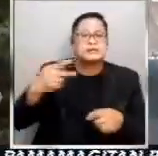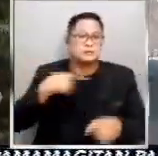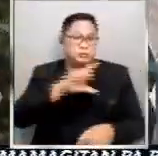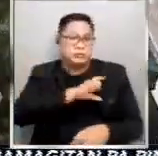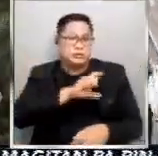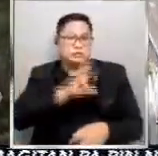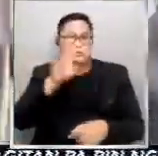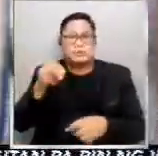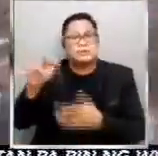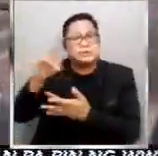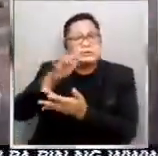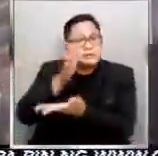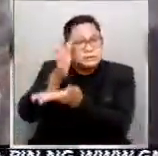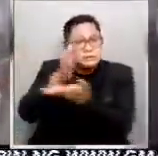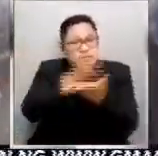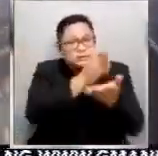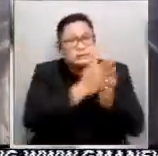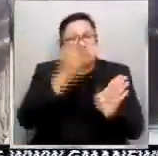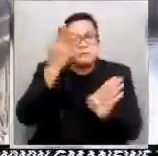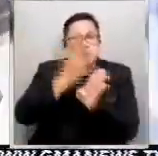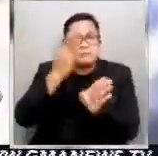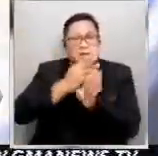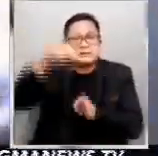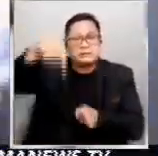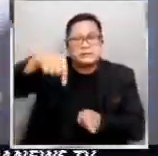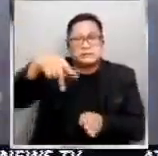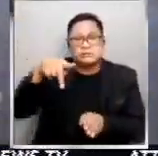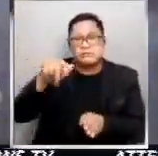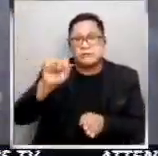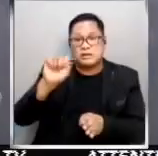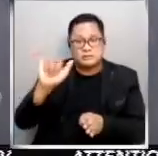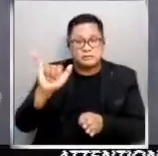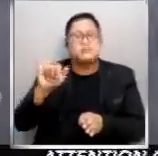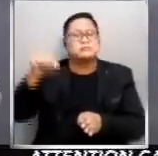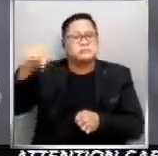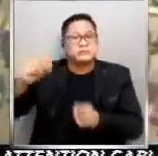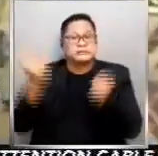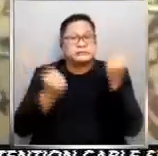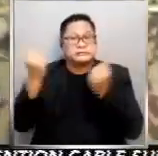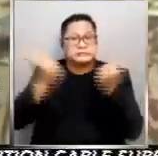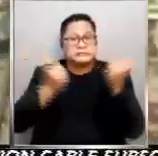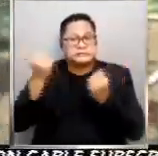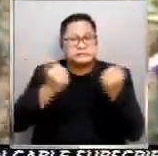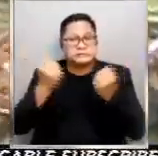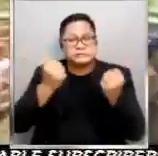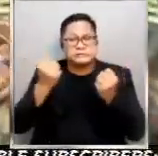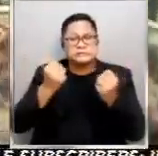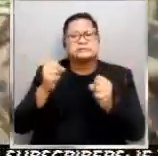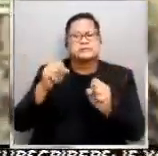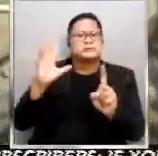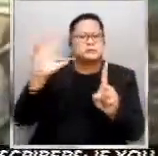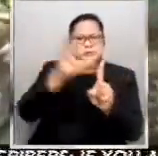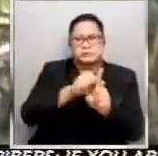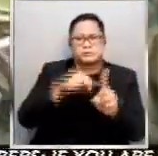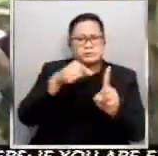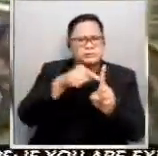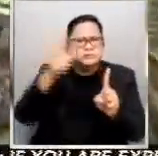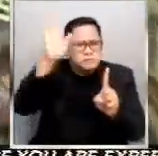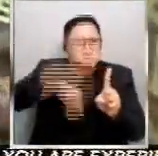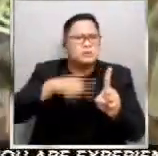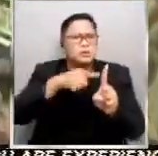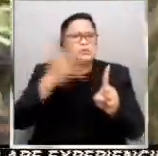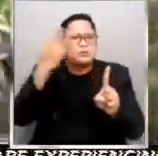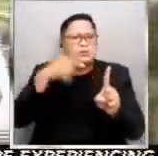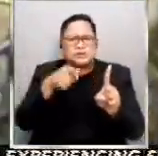bus terminal sa Pasay. Kaya ang driver at barker ng jeep sinita. Huwag naman natin ipasubo yung ating mga pasahero